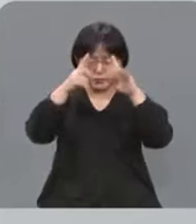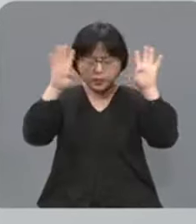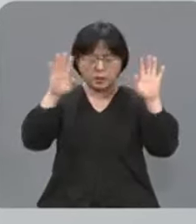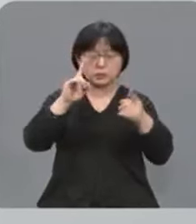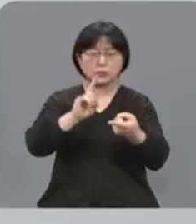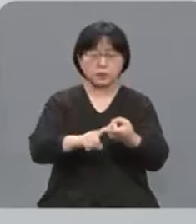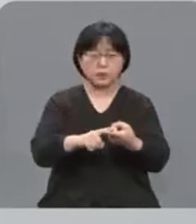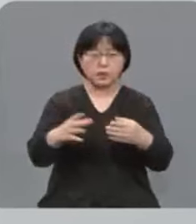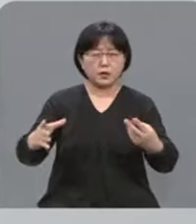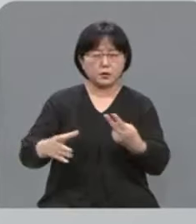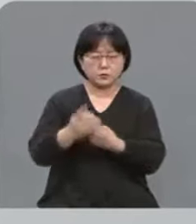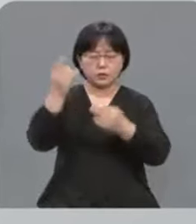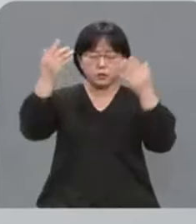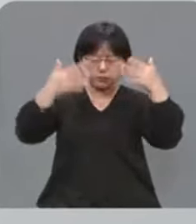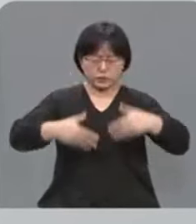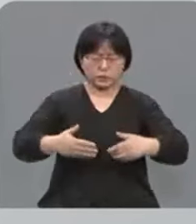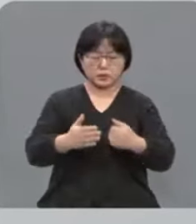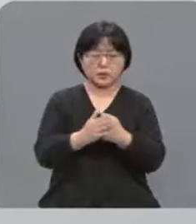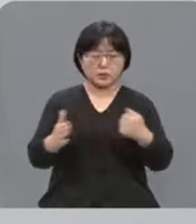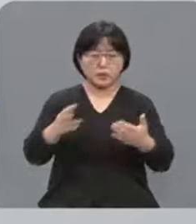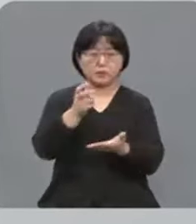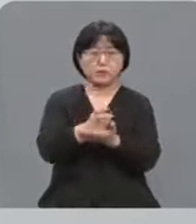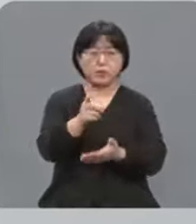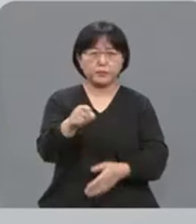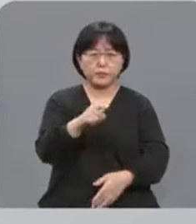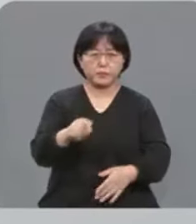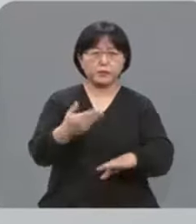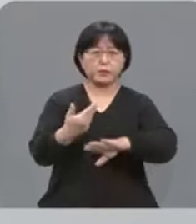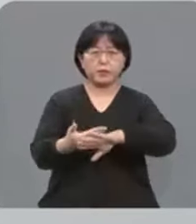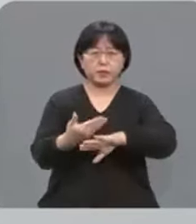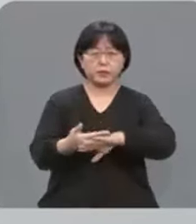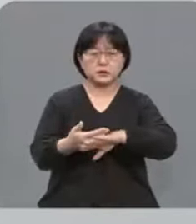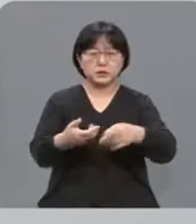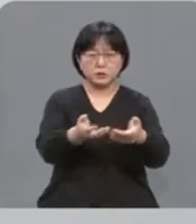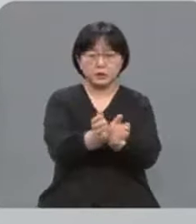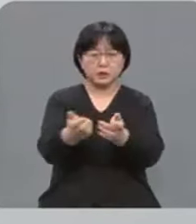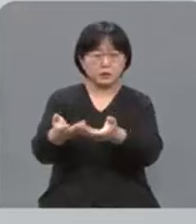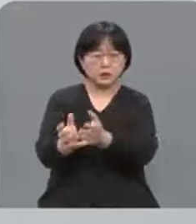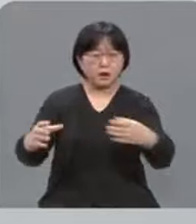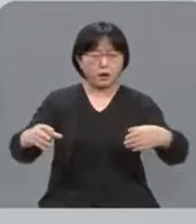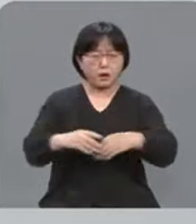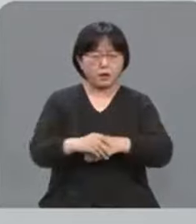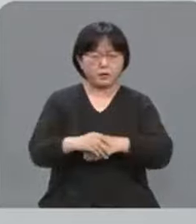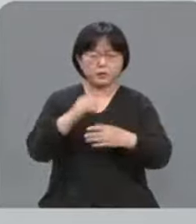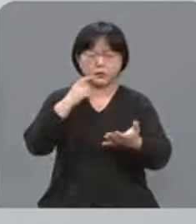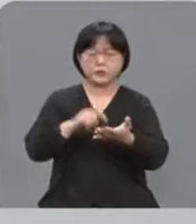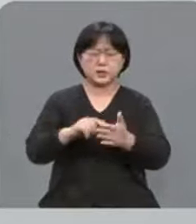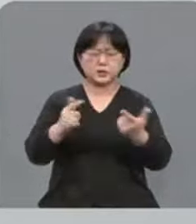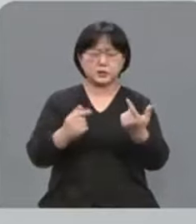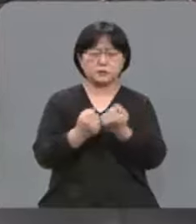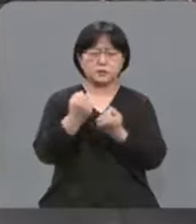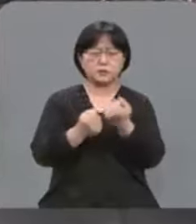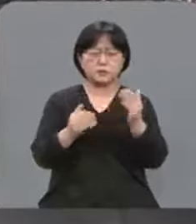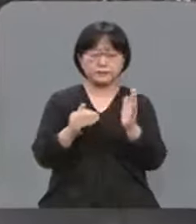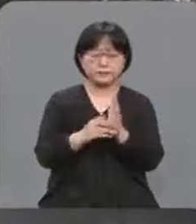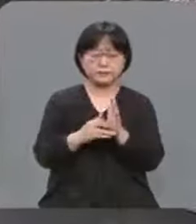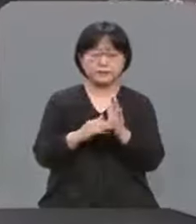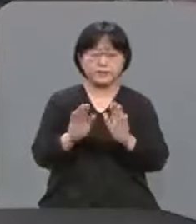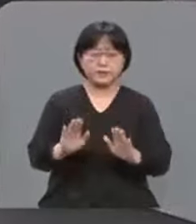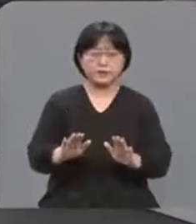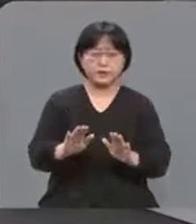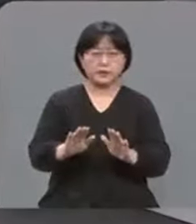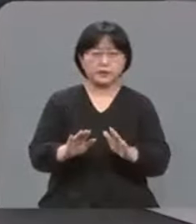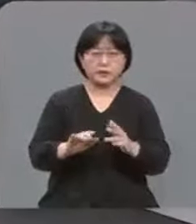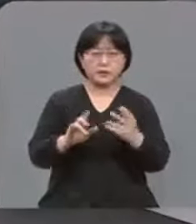통합이 전제인만큼 법인이 다른 사끼리 뭉치는 것은 쉽지 않을 것이라고 밝혔습니다 오는